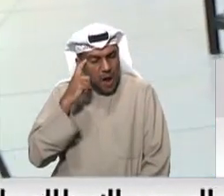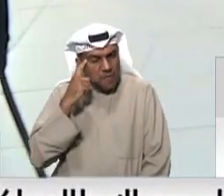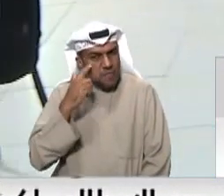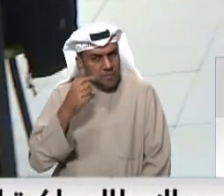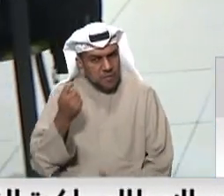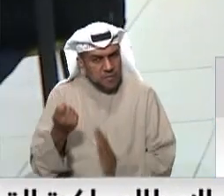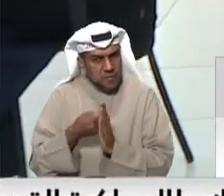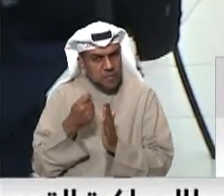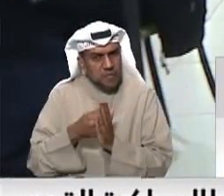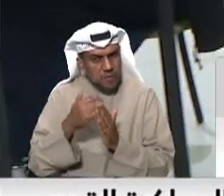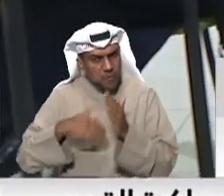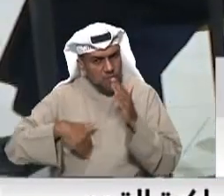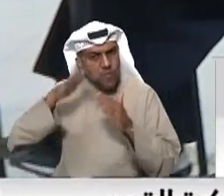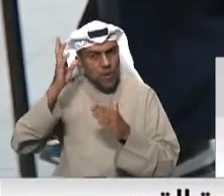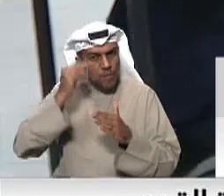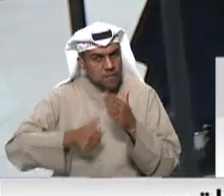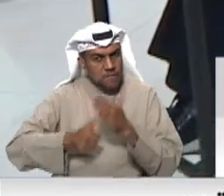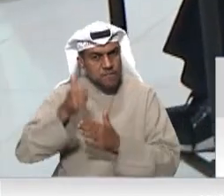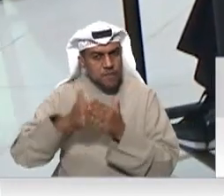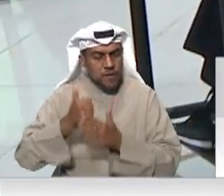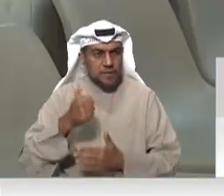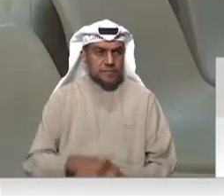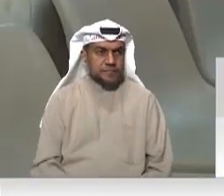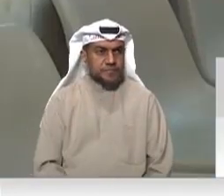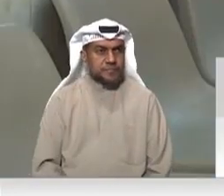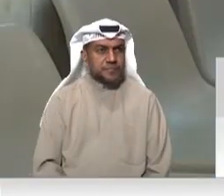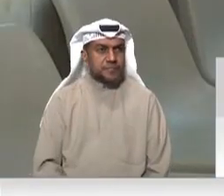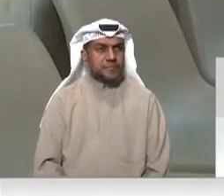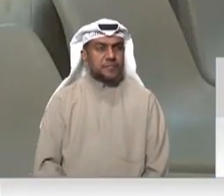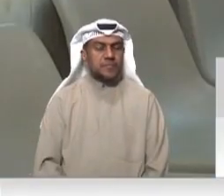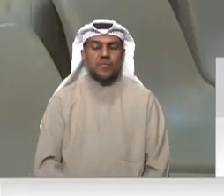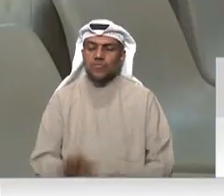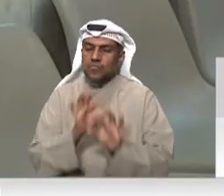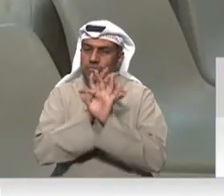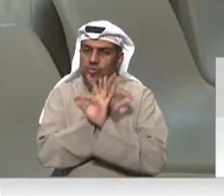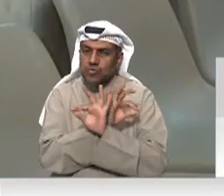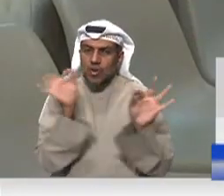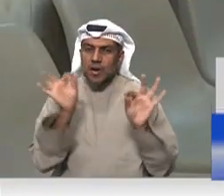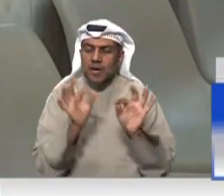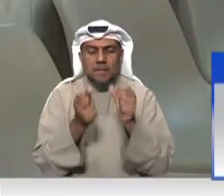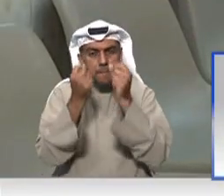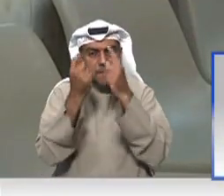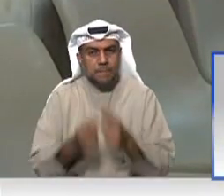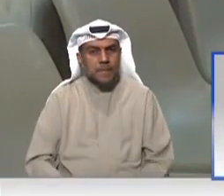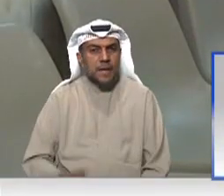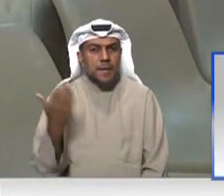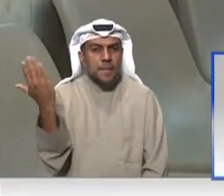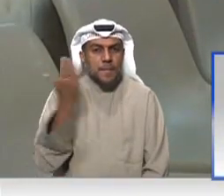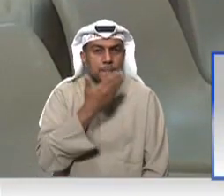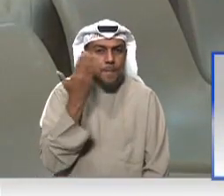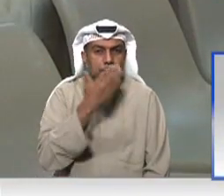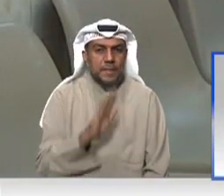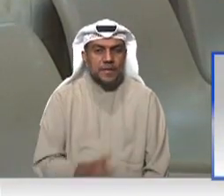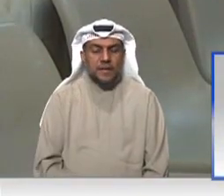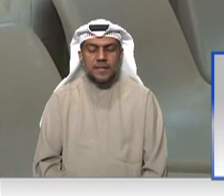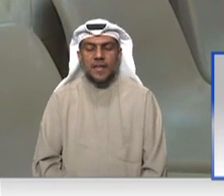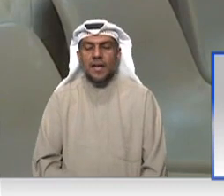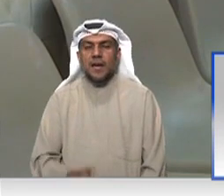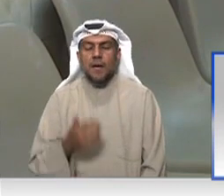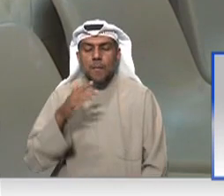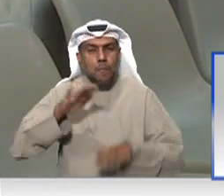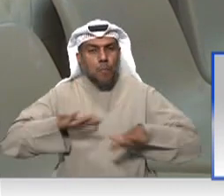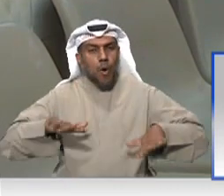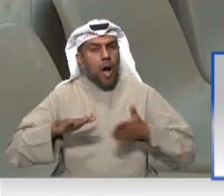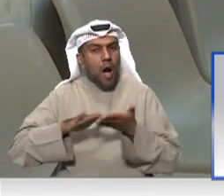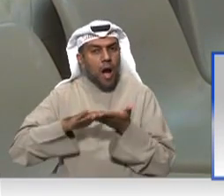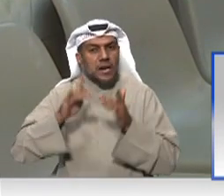الدرجات التي يستحقها تم تهيه الاجواء المناسبه المكان المريح الاختبار المريح